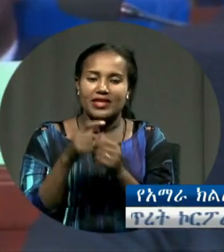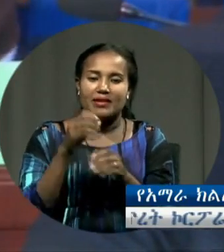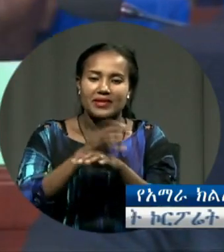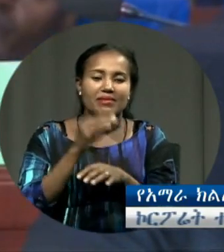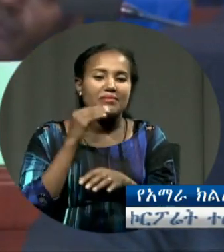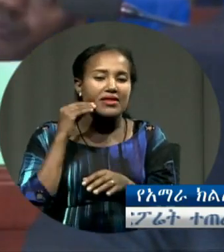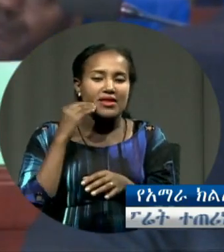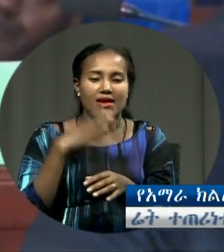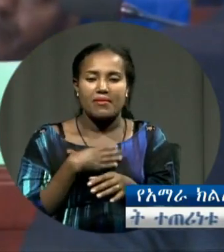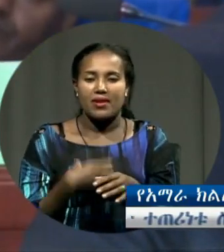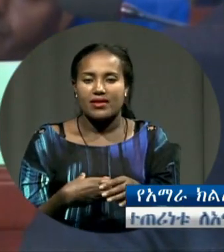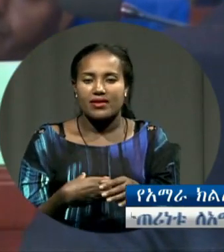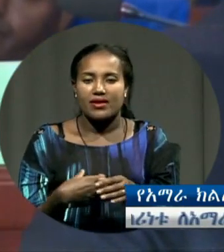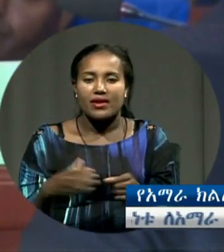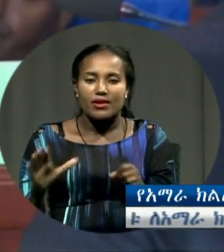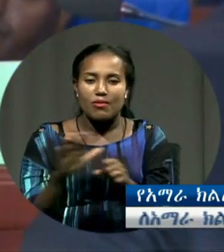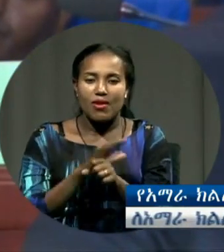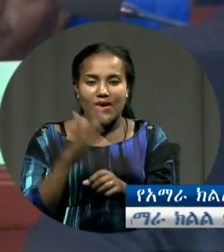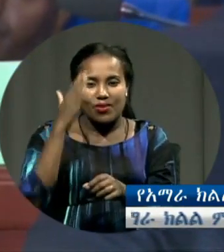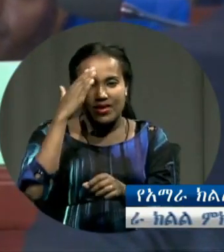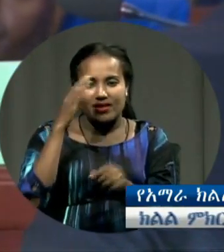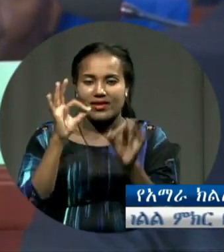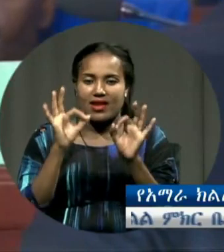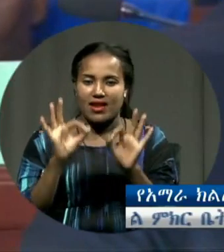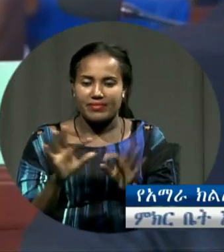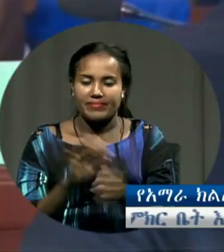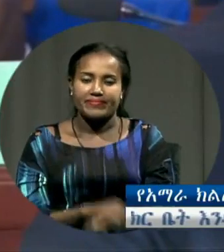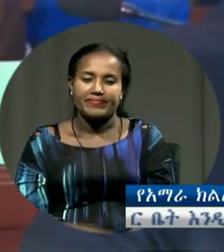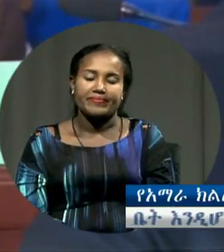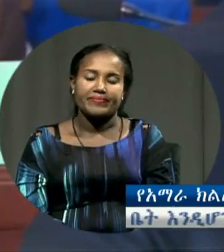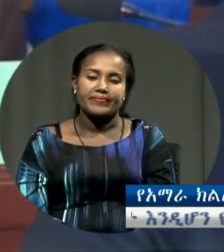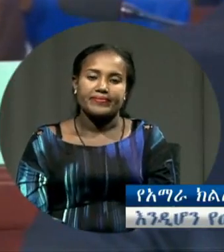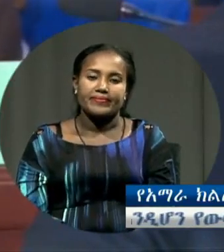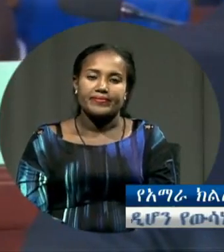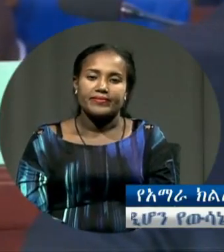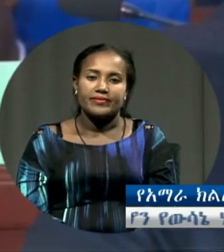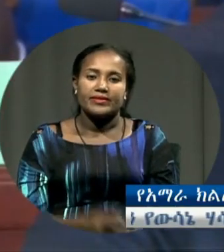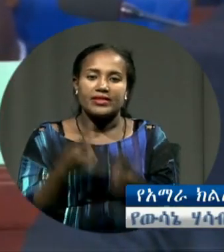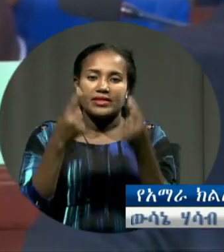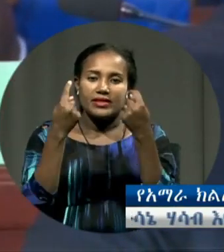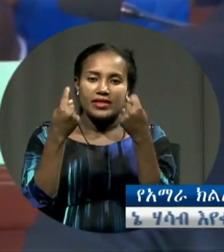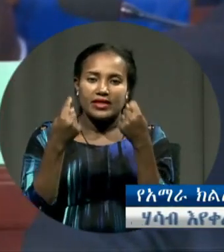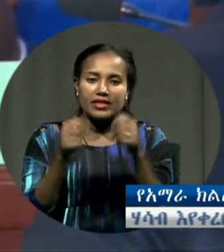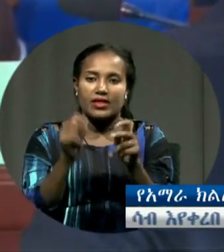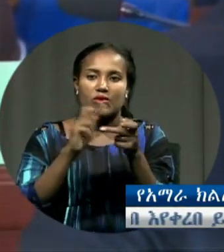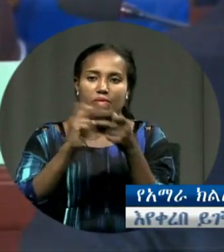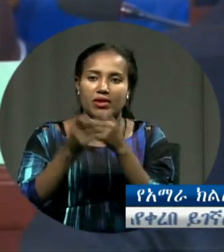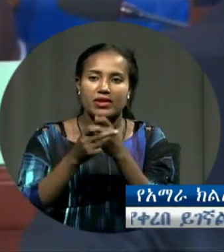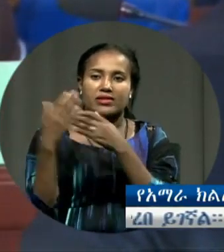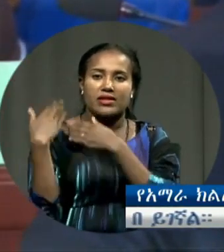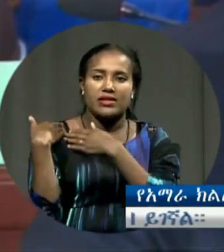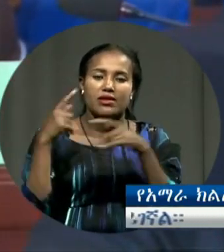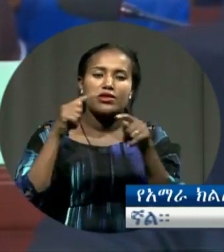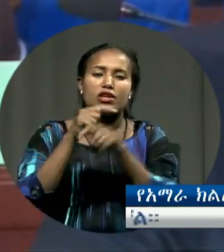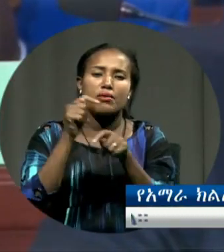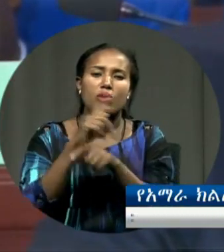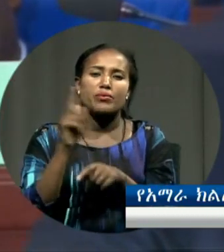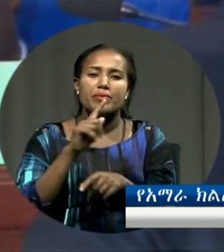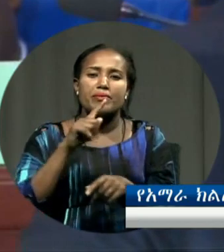አባላት የተሟላ ውቀት የለንም። አሁን የጥረት ኮርፖሬት ስልጣን ተግባሩ